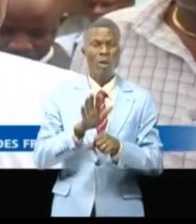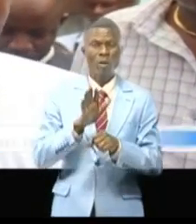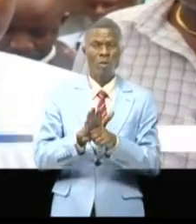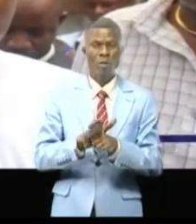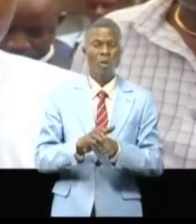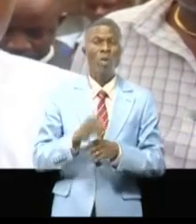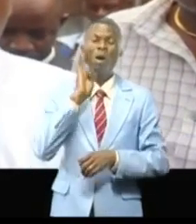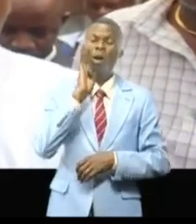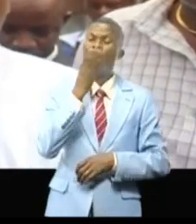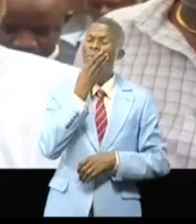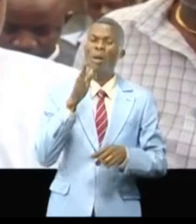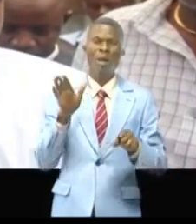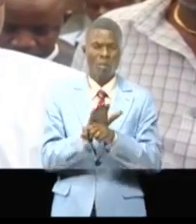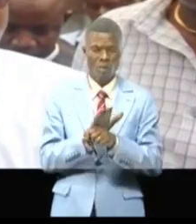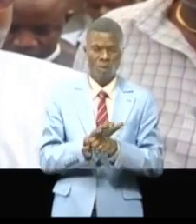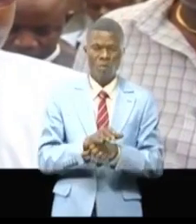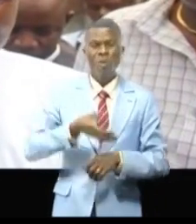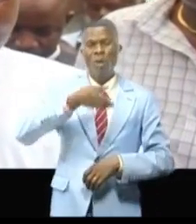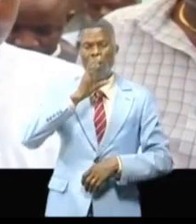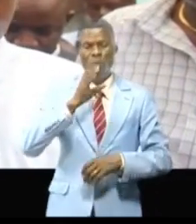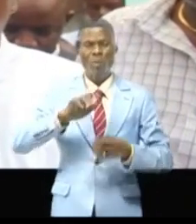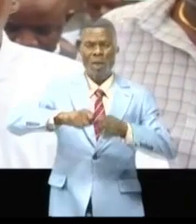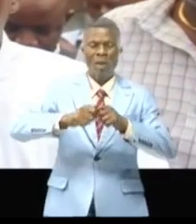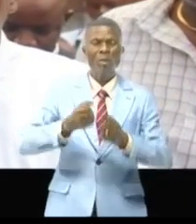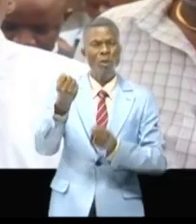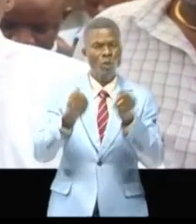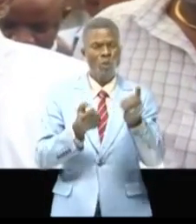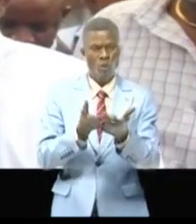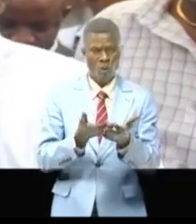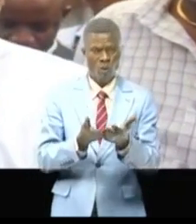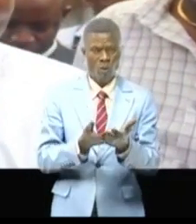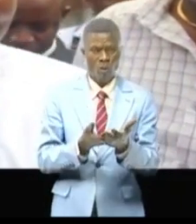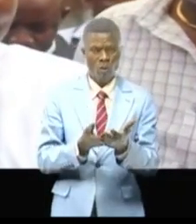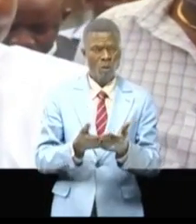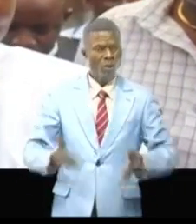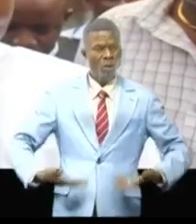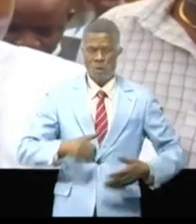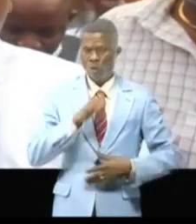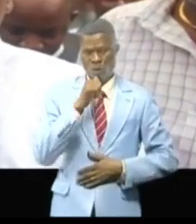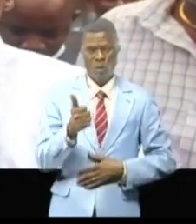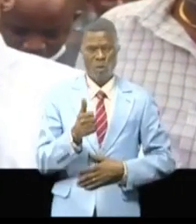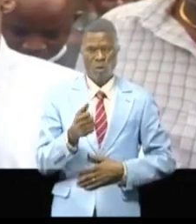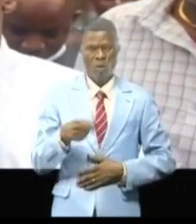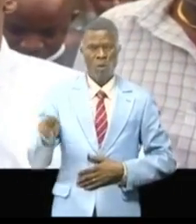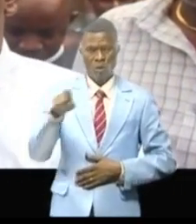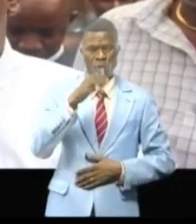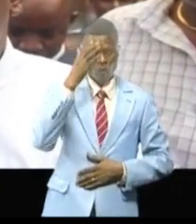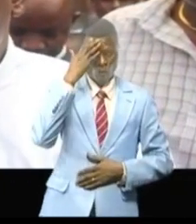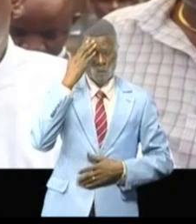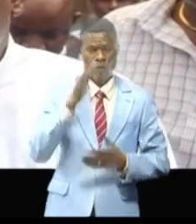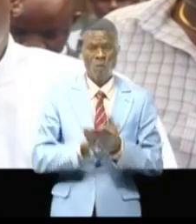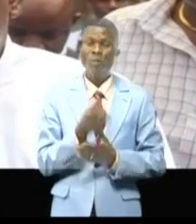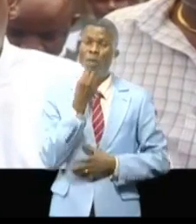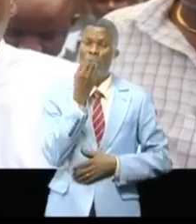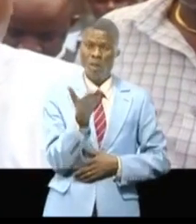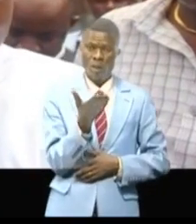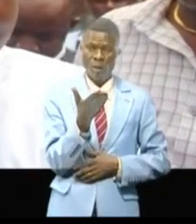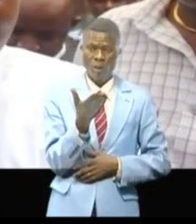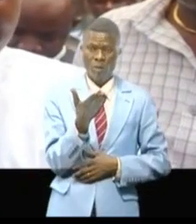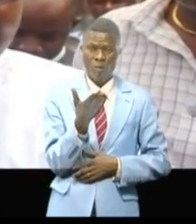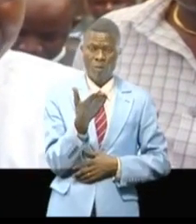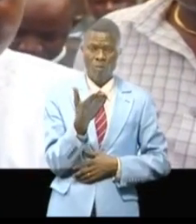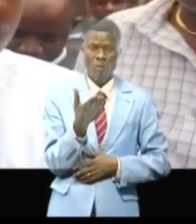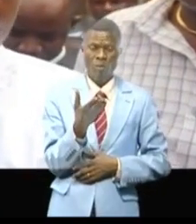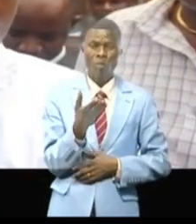bars, par des garages. Et ce qui n'est pas digne, parce que vous savez, quand vous mettez